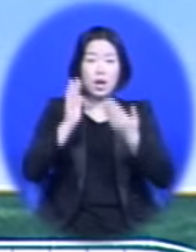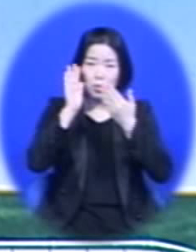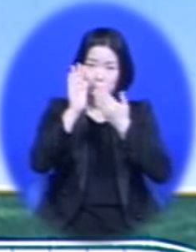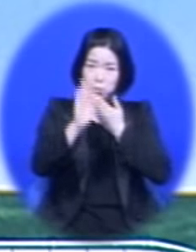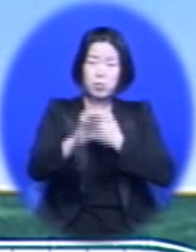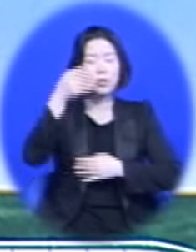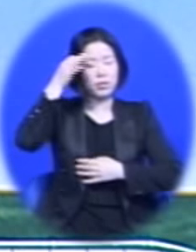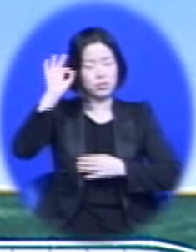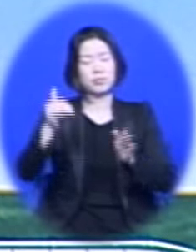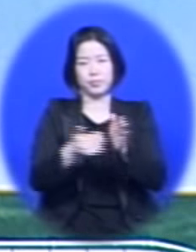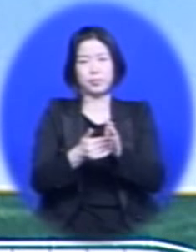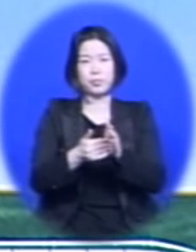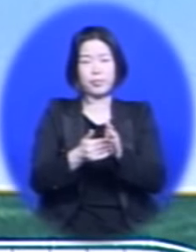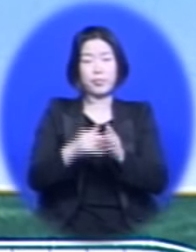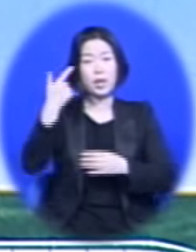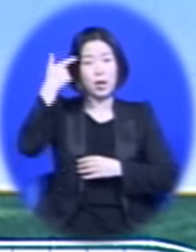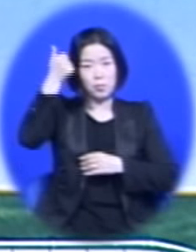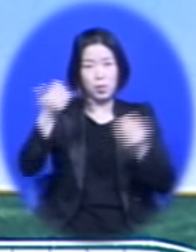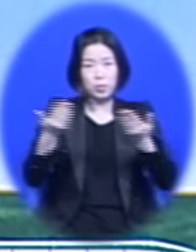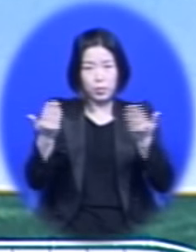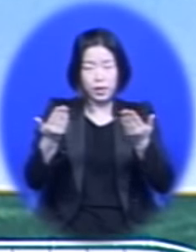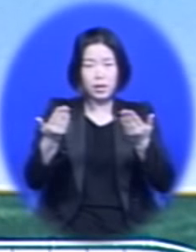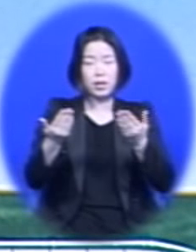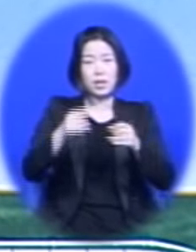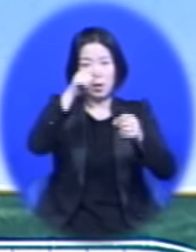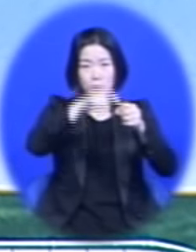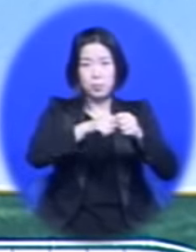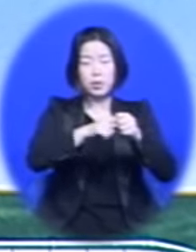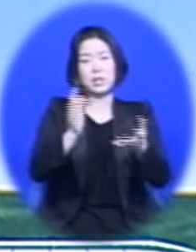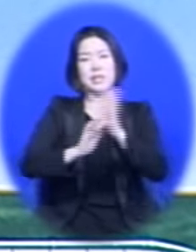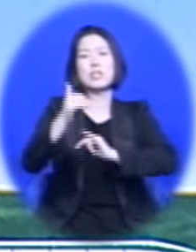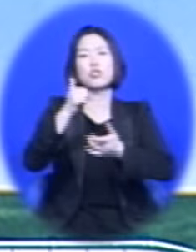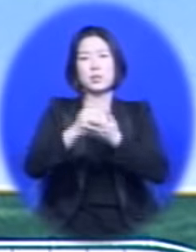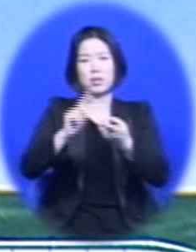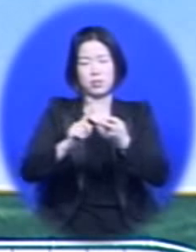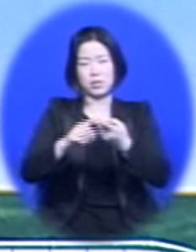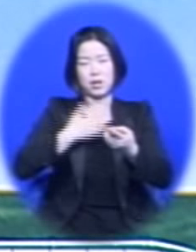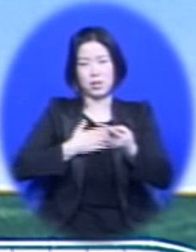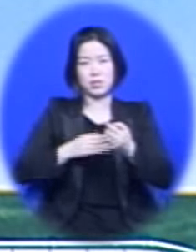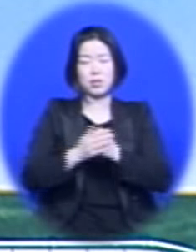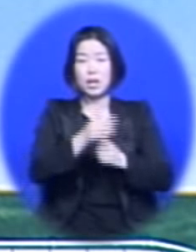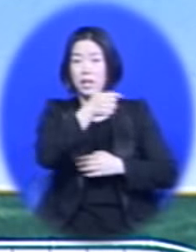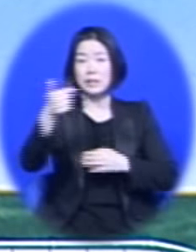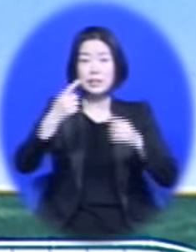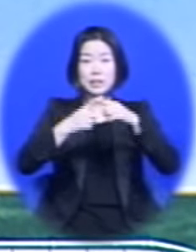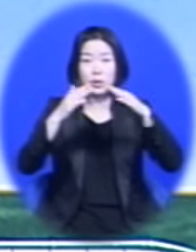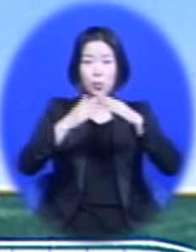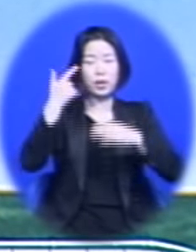나중에서야 깨달았어요. 목회의 목표는 예수님이라는 걸, 큰 교회의 목사가 아니라는